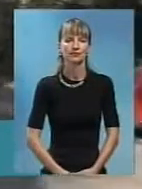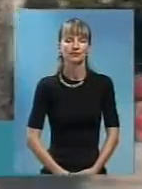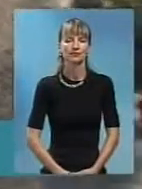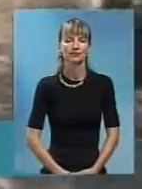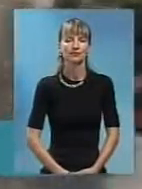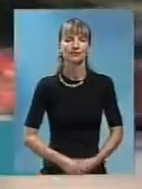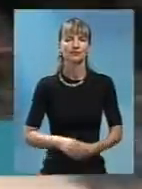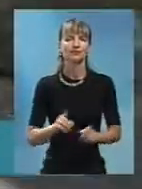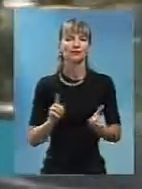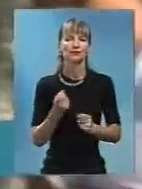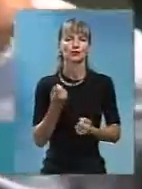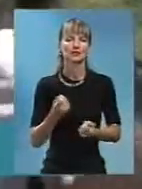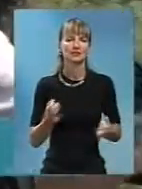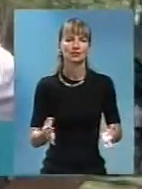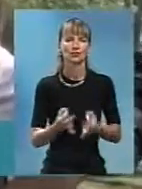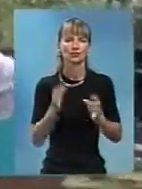щось. А ви? Ні.